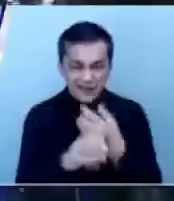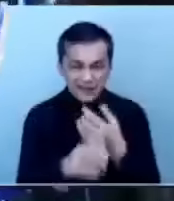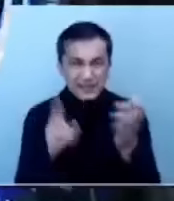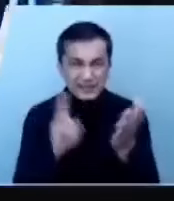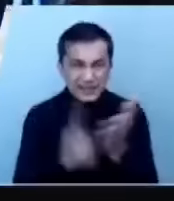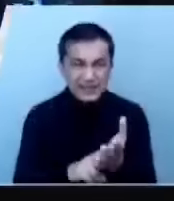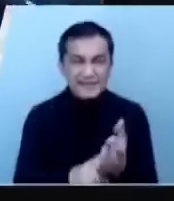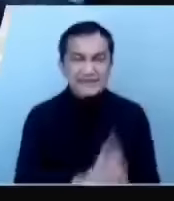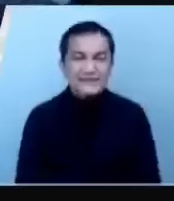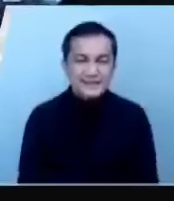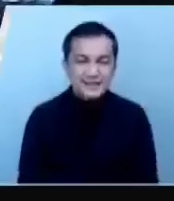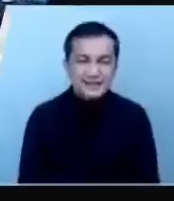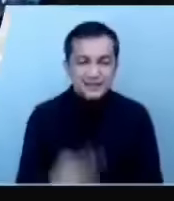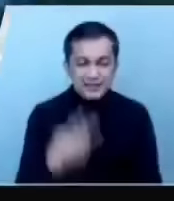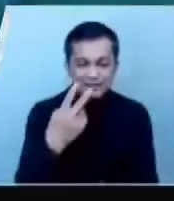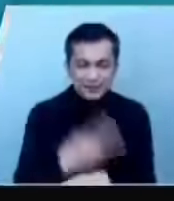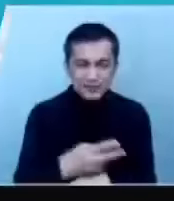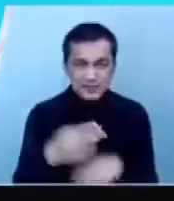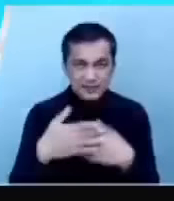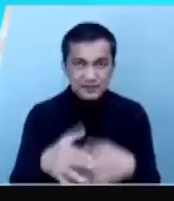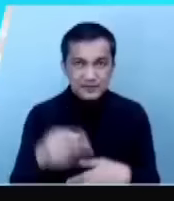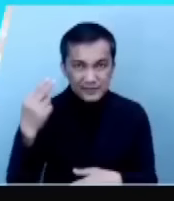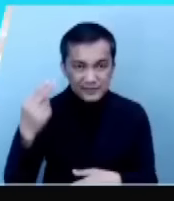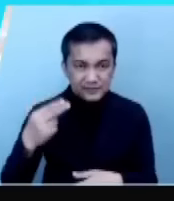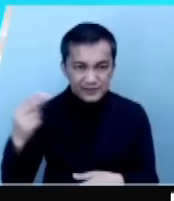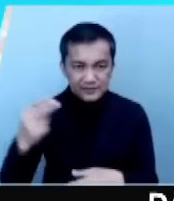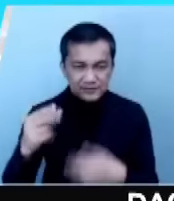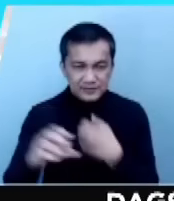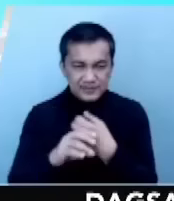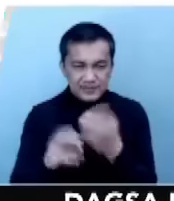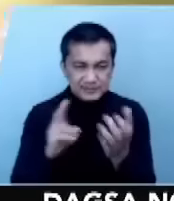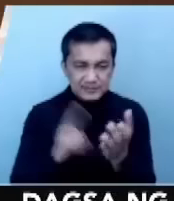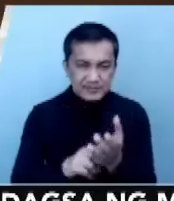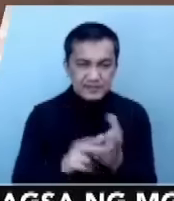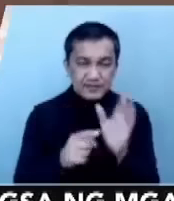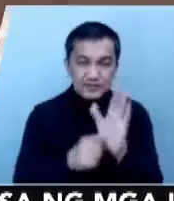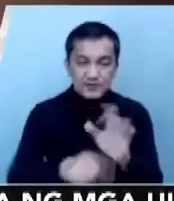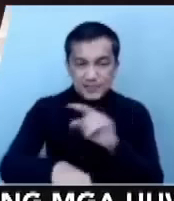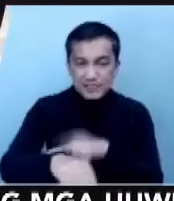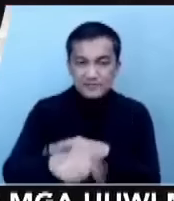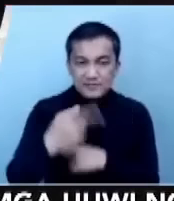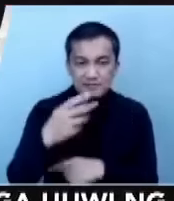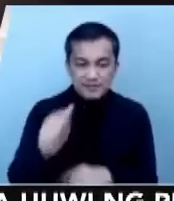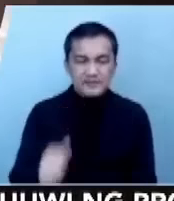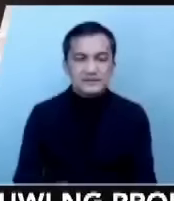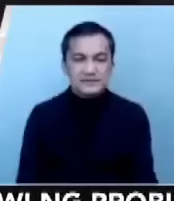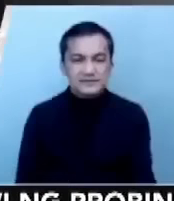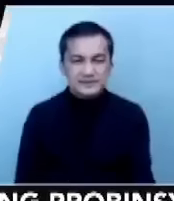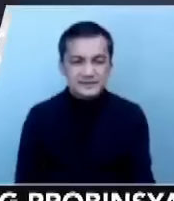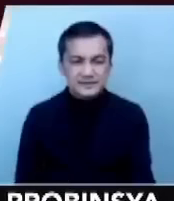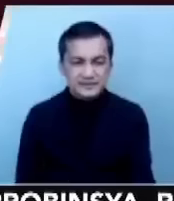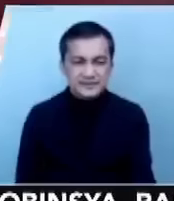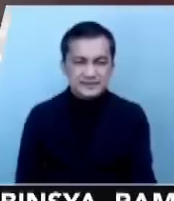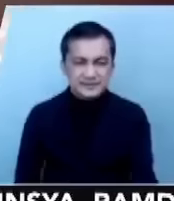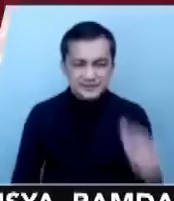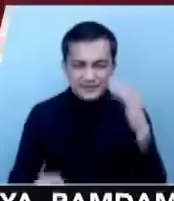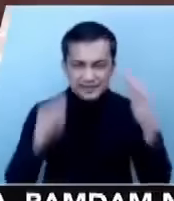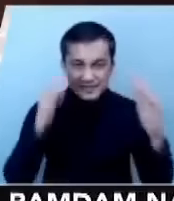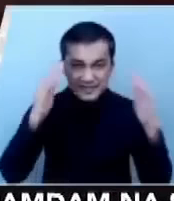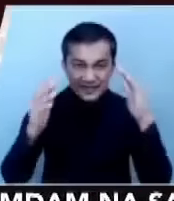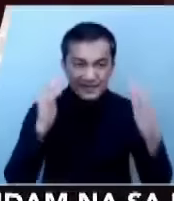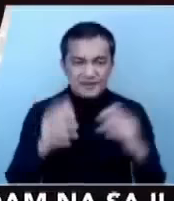Two days after ng historic contract signing na It's Showtime sa GMA. Hello, everybody!